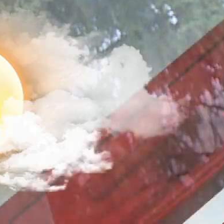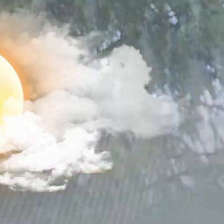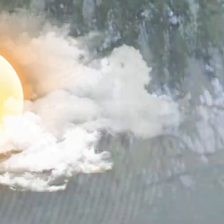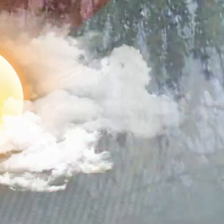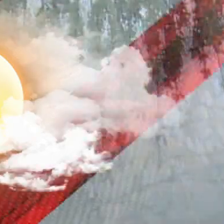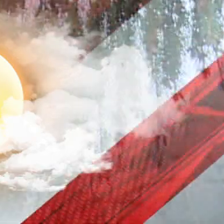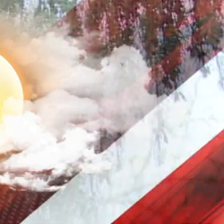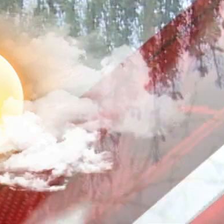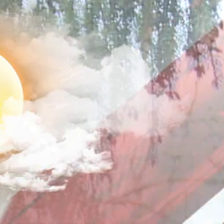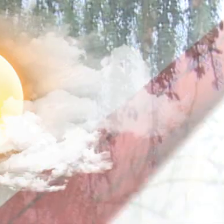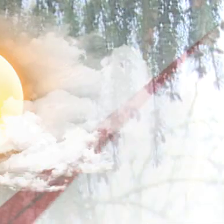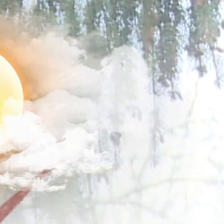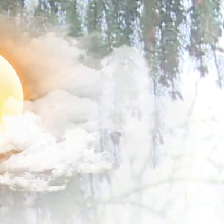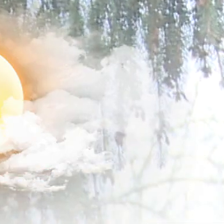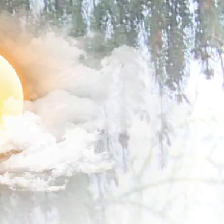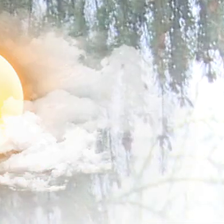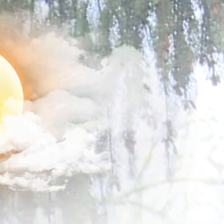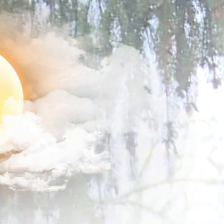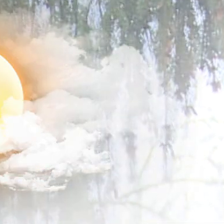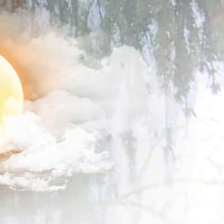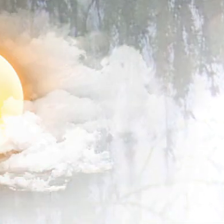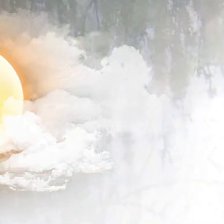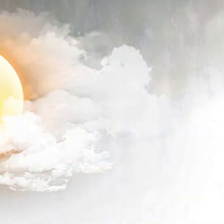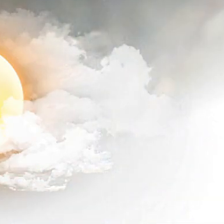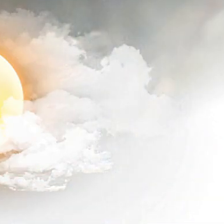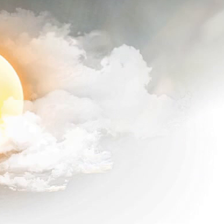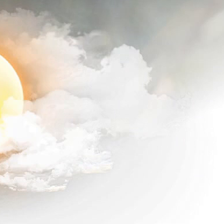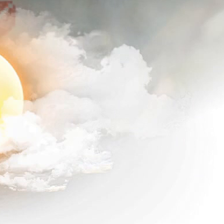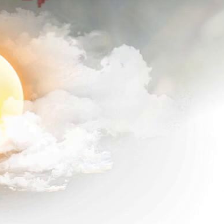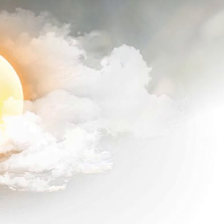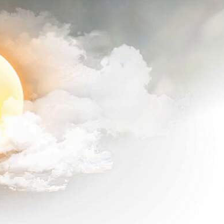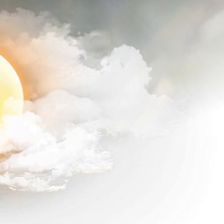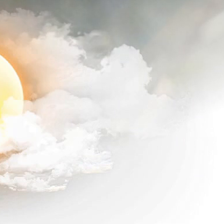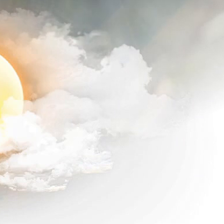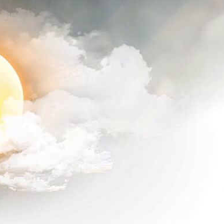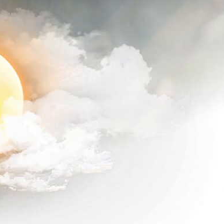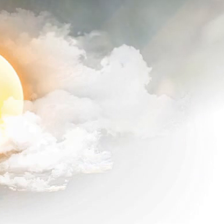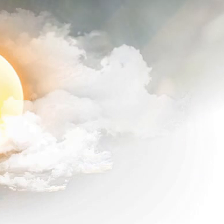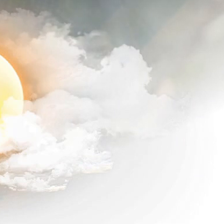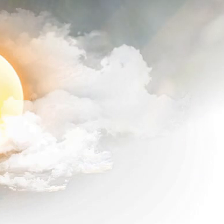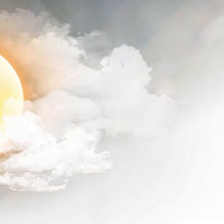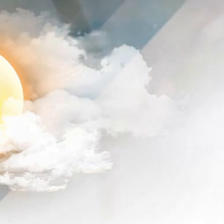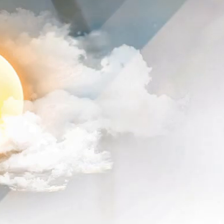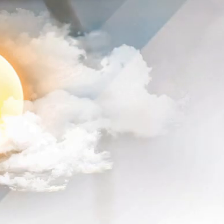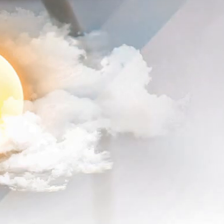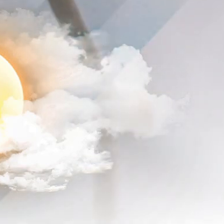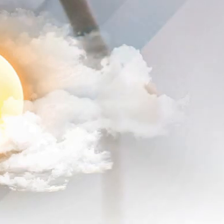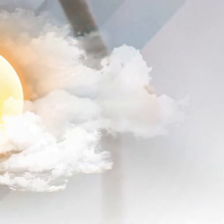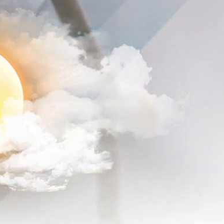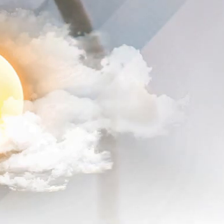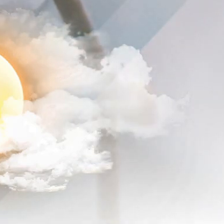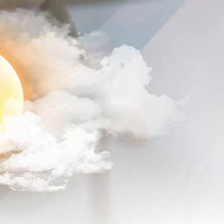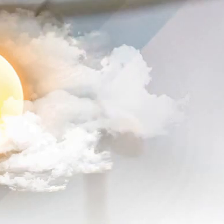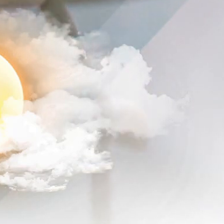Карэлічах сіноптыкі абяцаюць каля 2 градусаў марозу раніцай, да плюс 1 днём і да 0 вечарам. Воблачна,